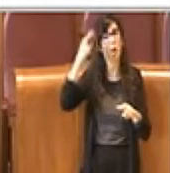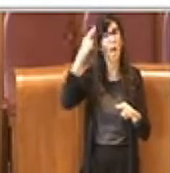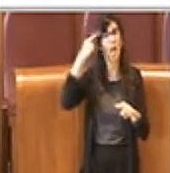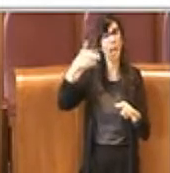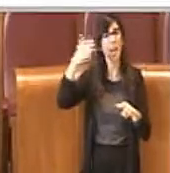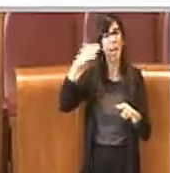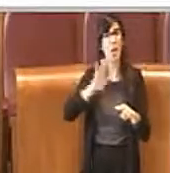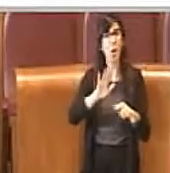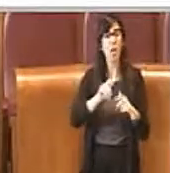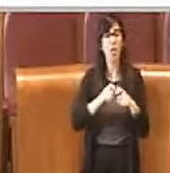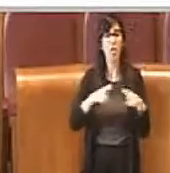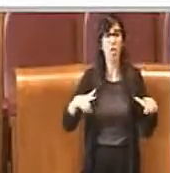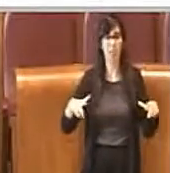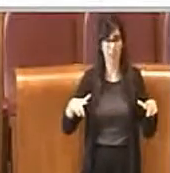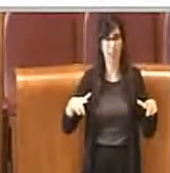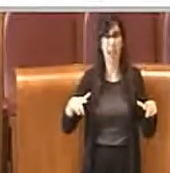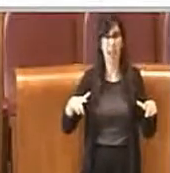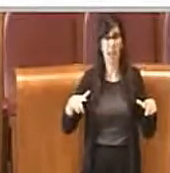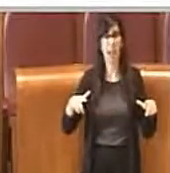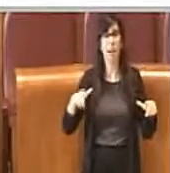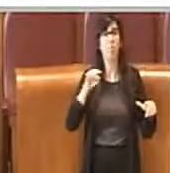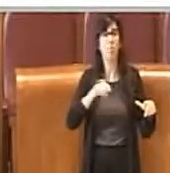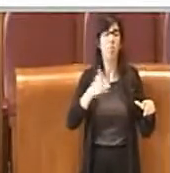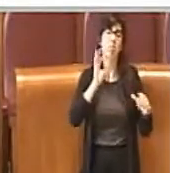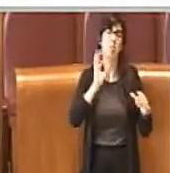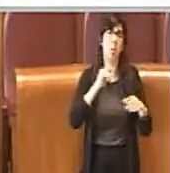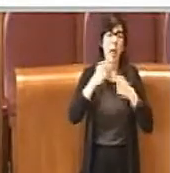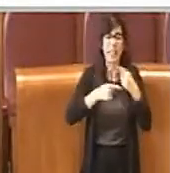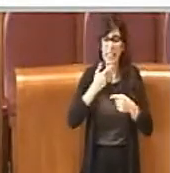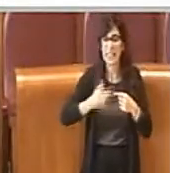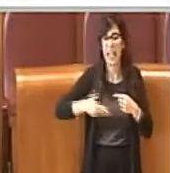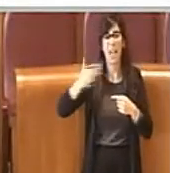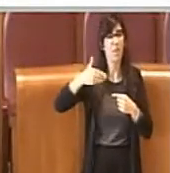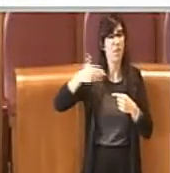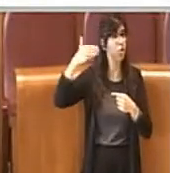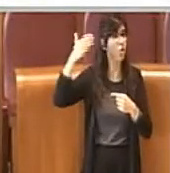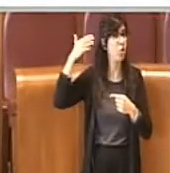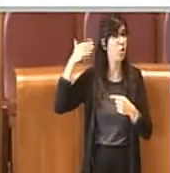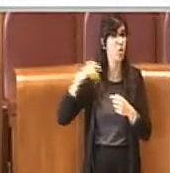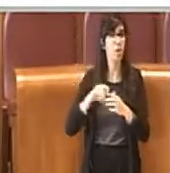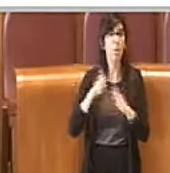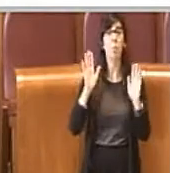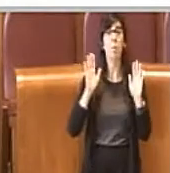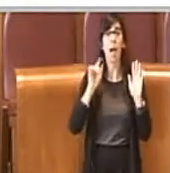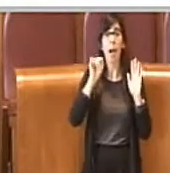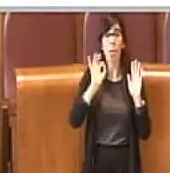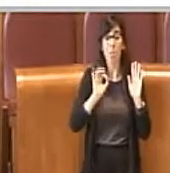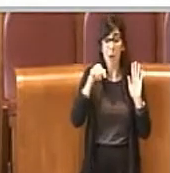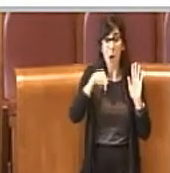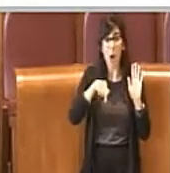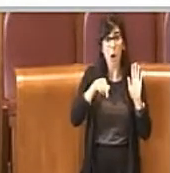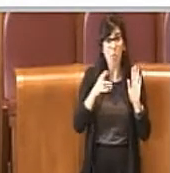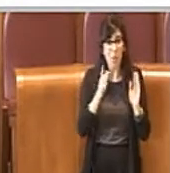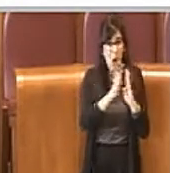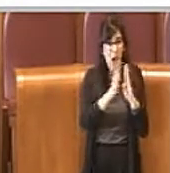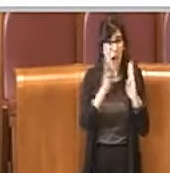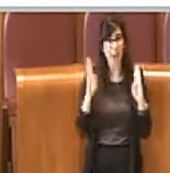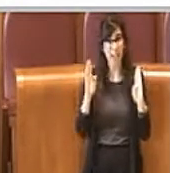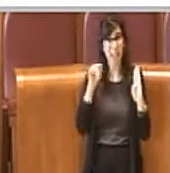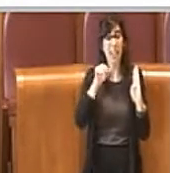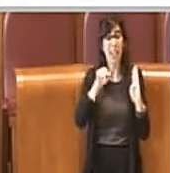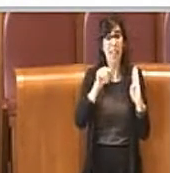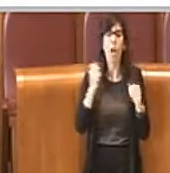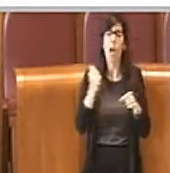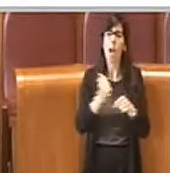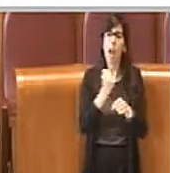della città che risalgono a secoli fa, ma perché al suo interno lavorano